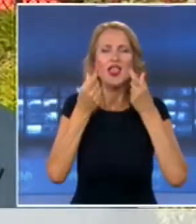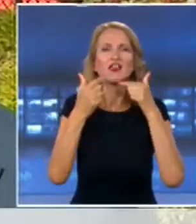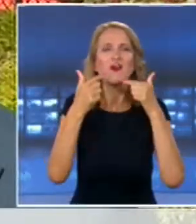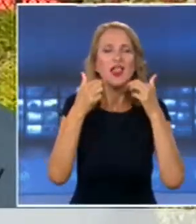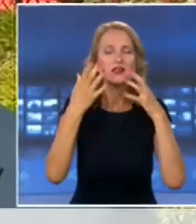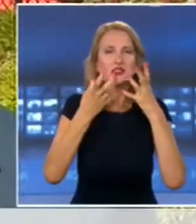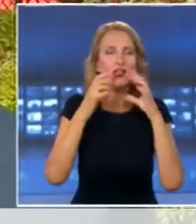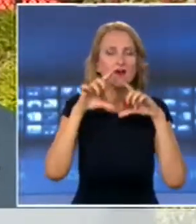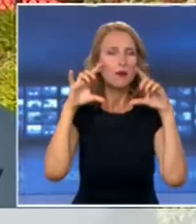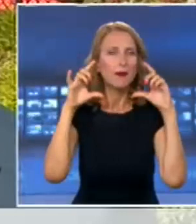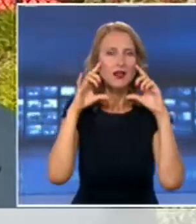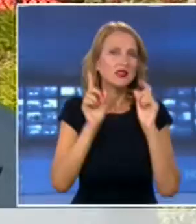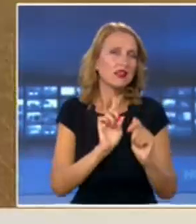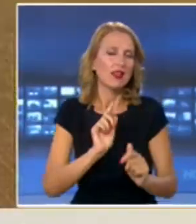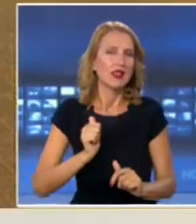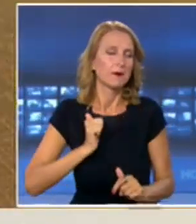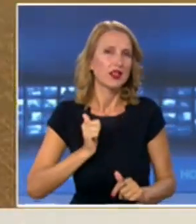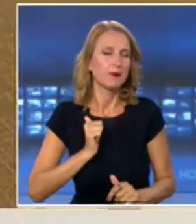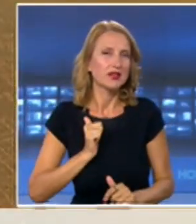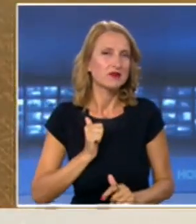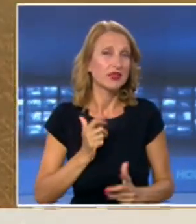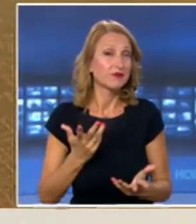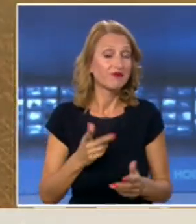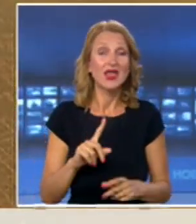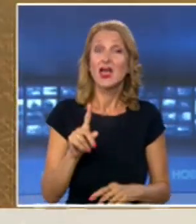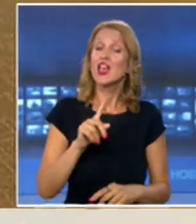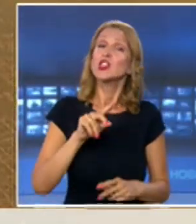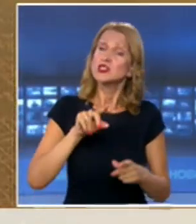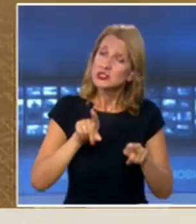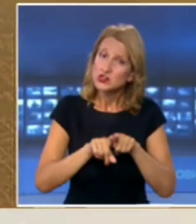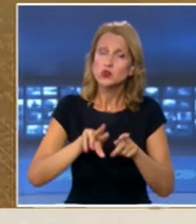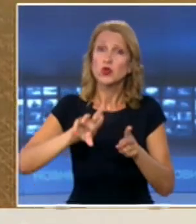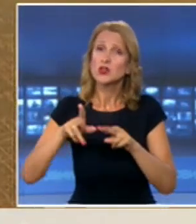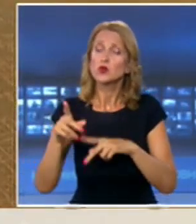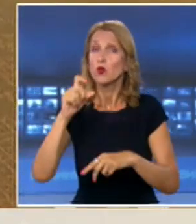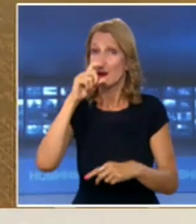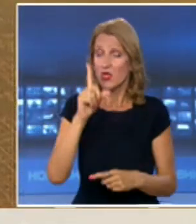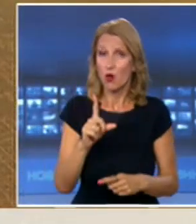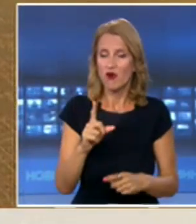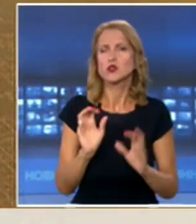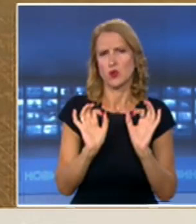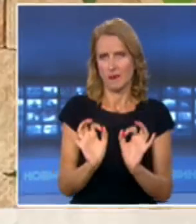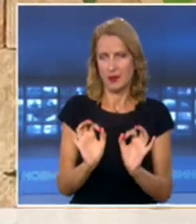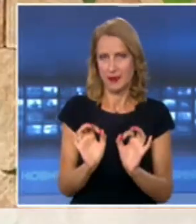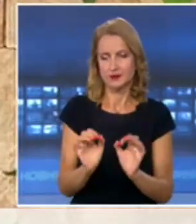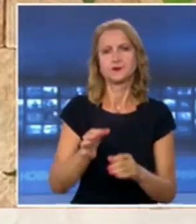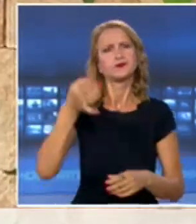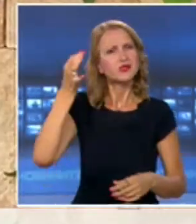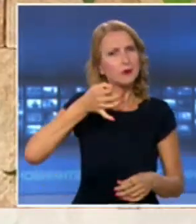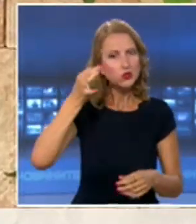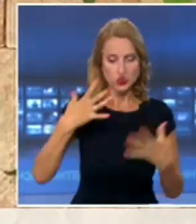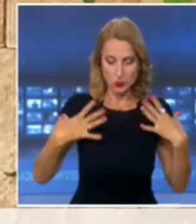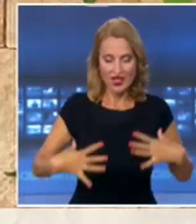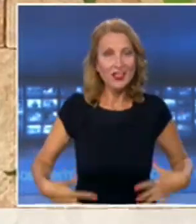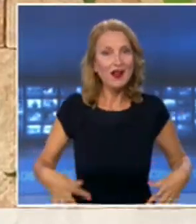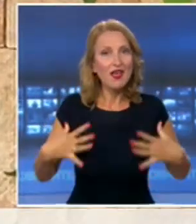отколкото предпазващ филтър. Не по-малко важни обаче са и другите мерки за безопасност. Нека по-често да се сменят